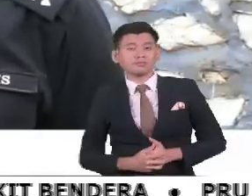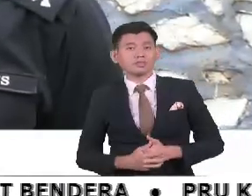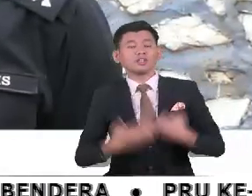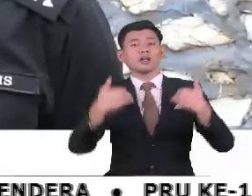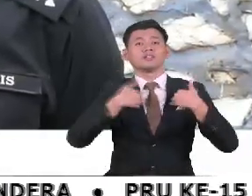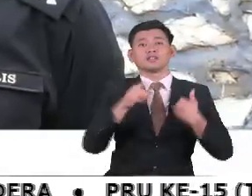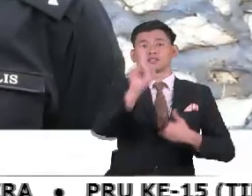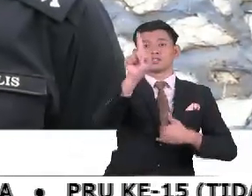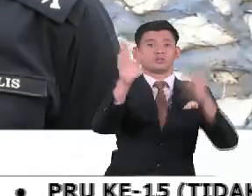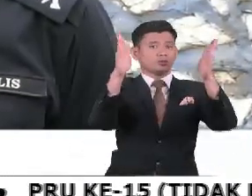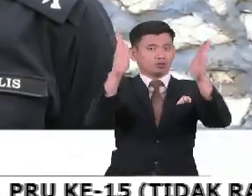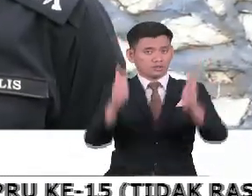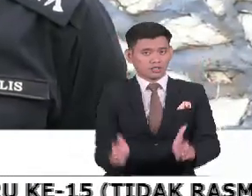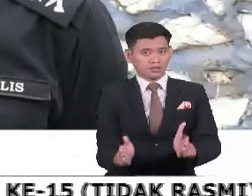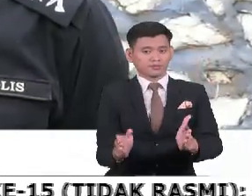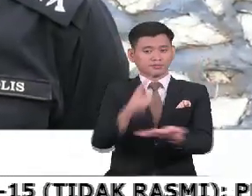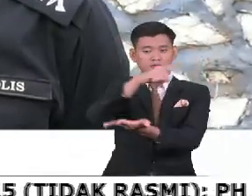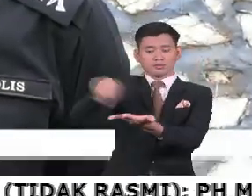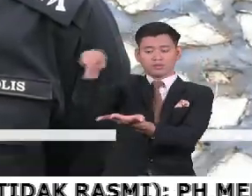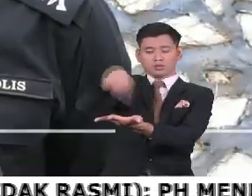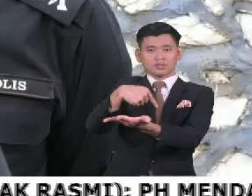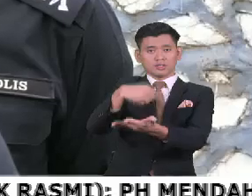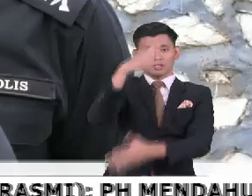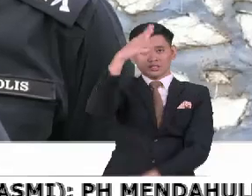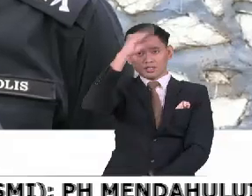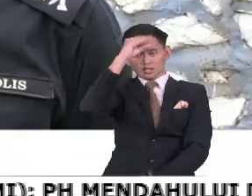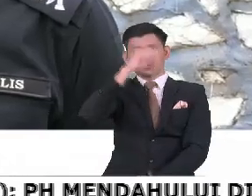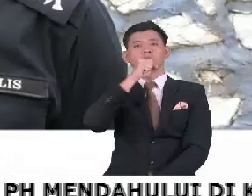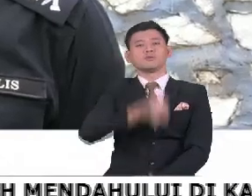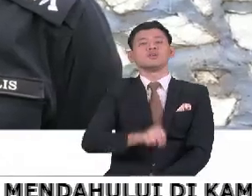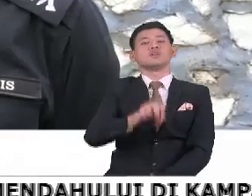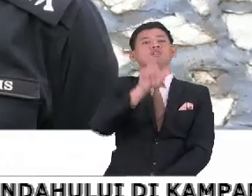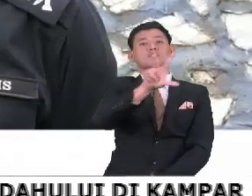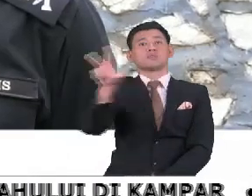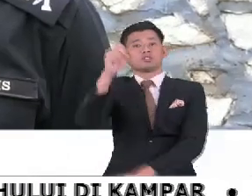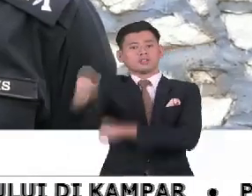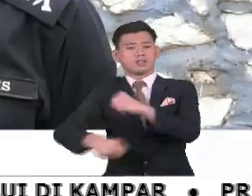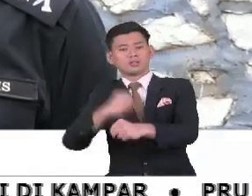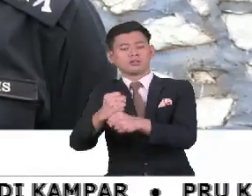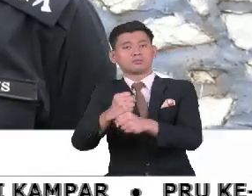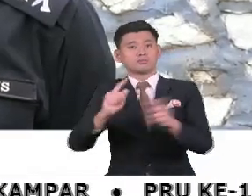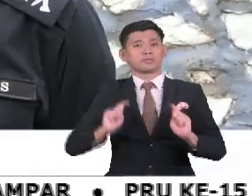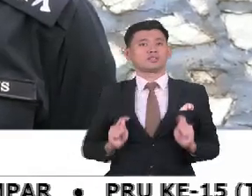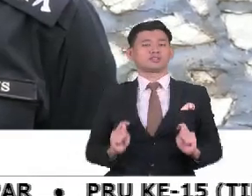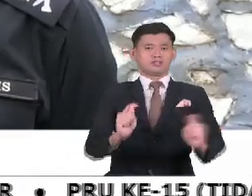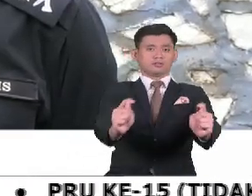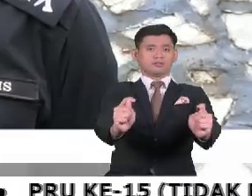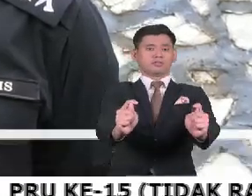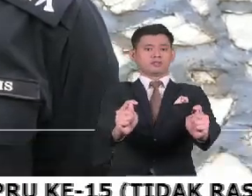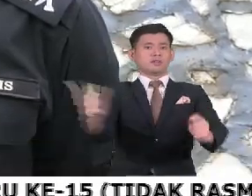seorang lagi berusia 23 tahun telah bertindak